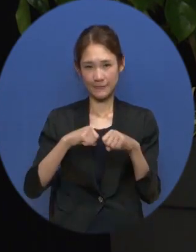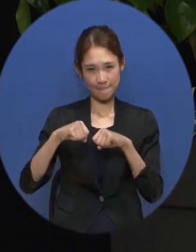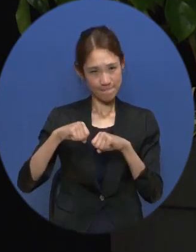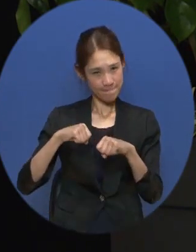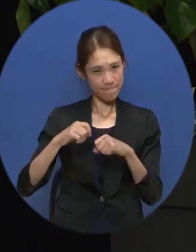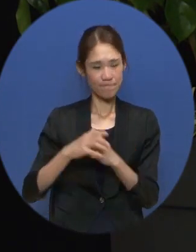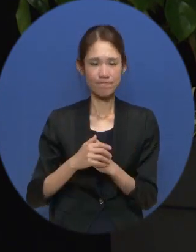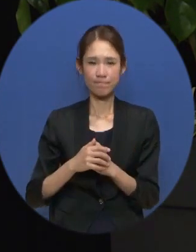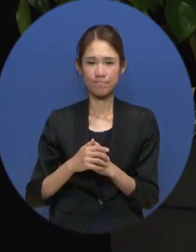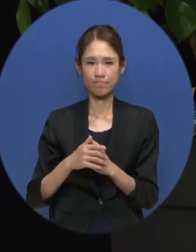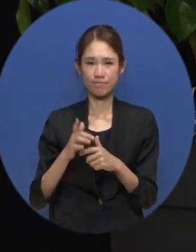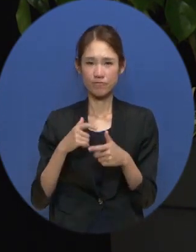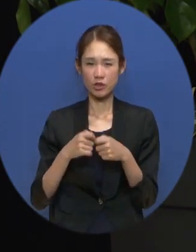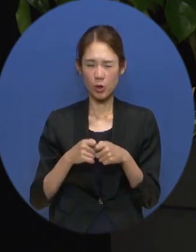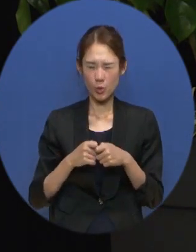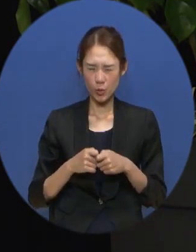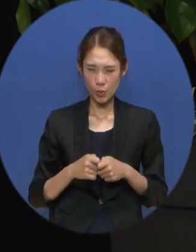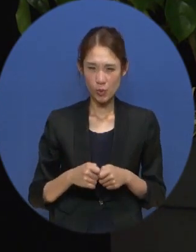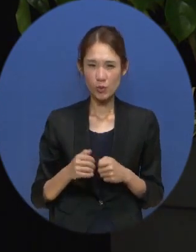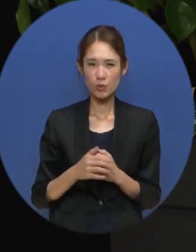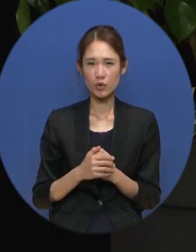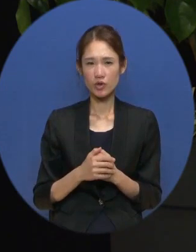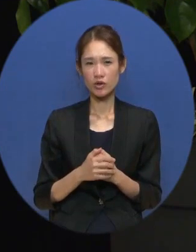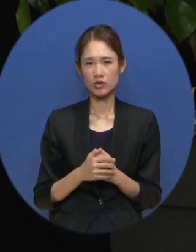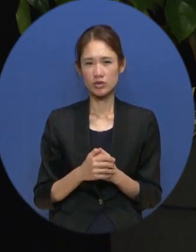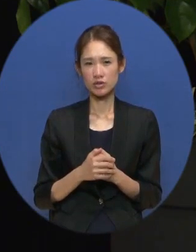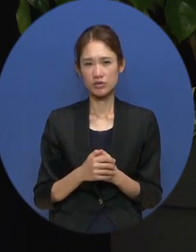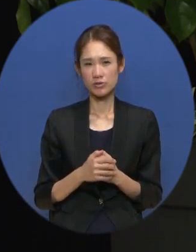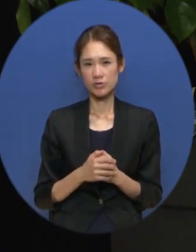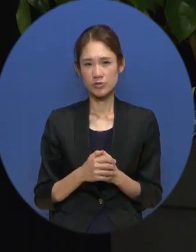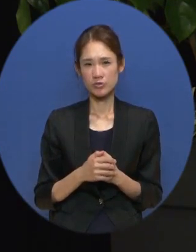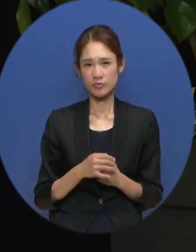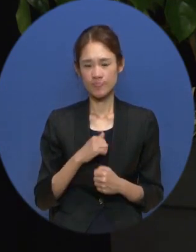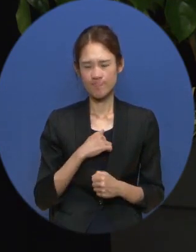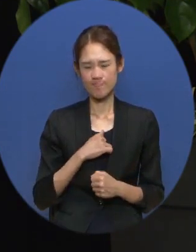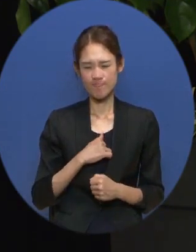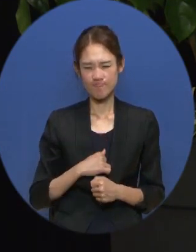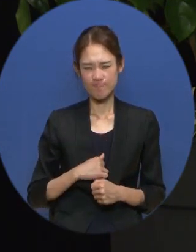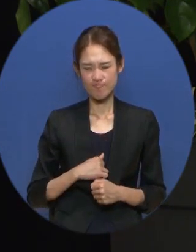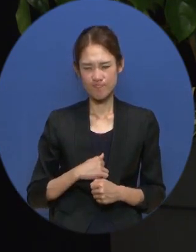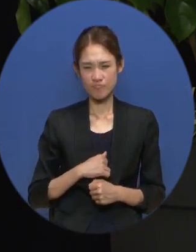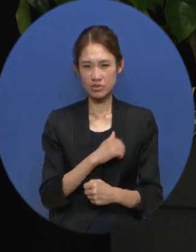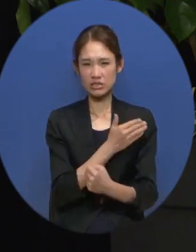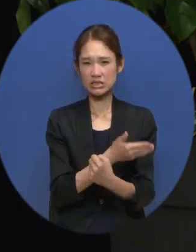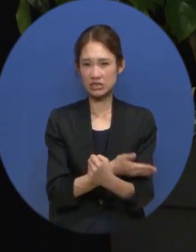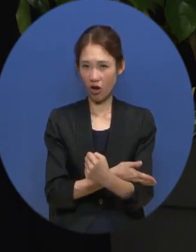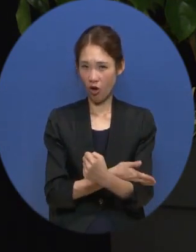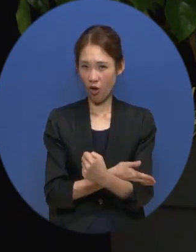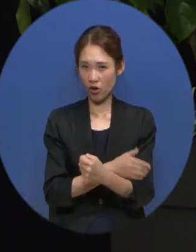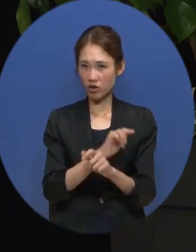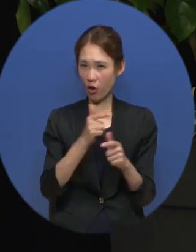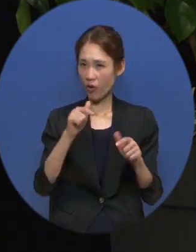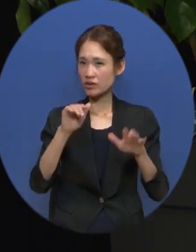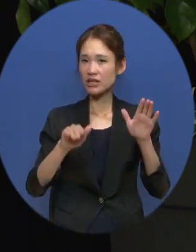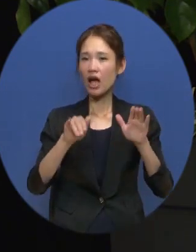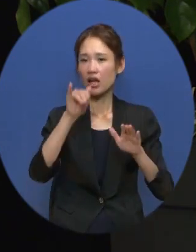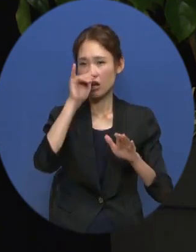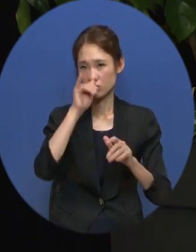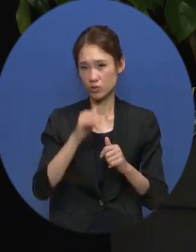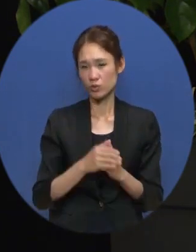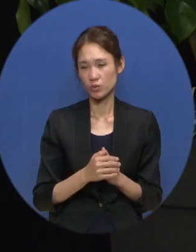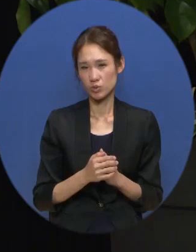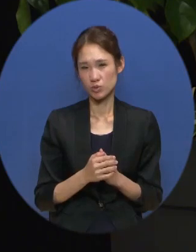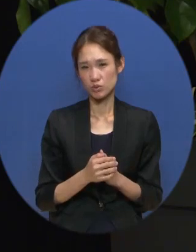태도라던가 그다음에 그 꼼꼼함하고 그 지구력에서 많이 차이가 나는 것 같더라고요.